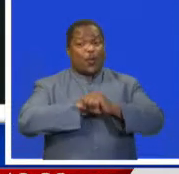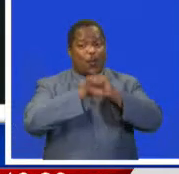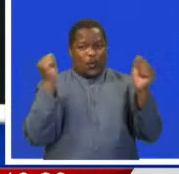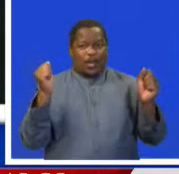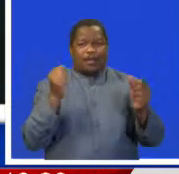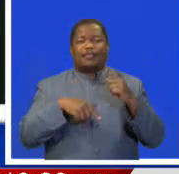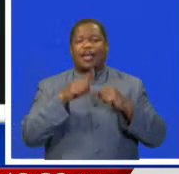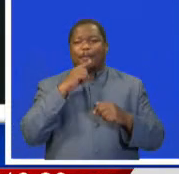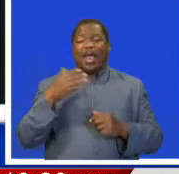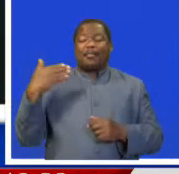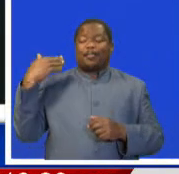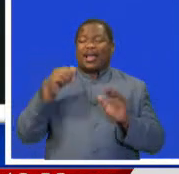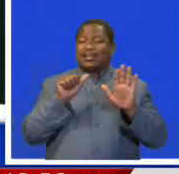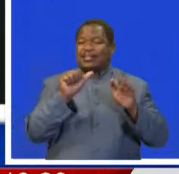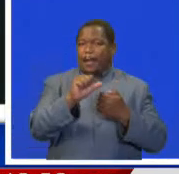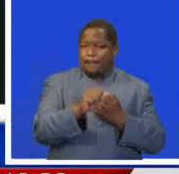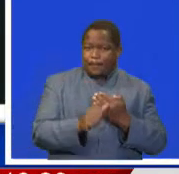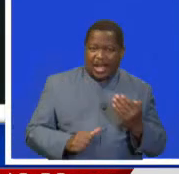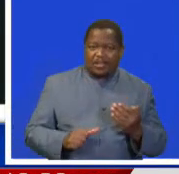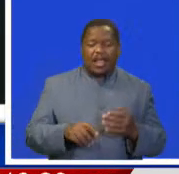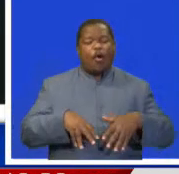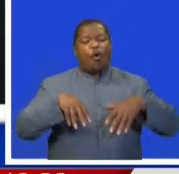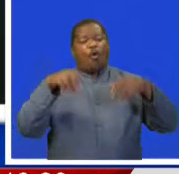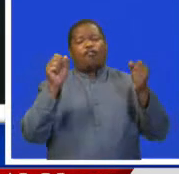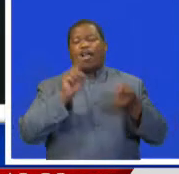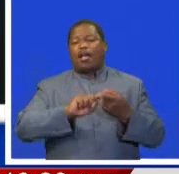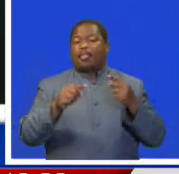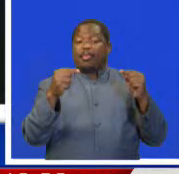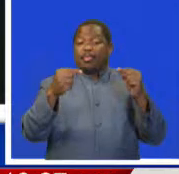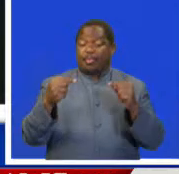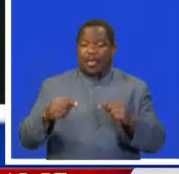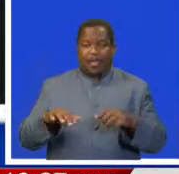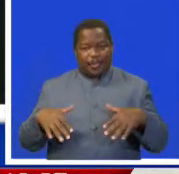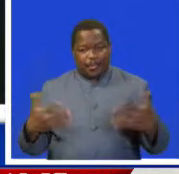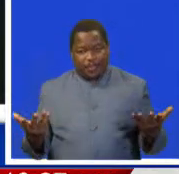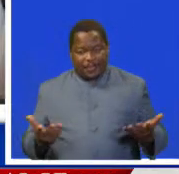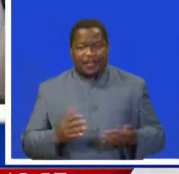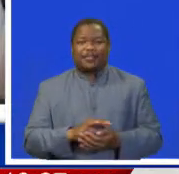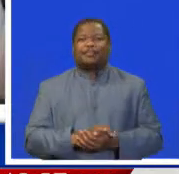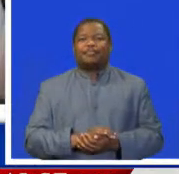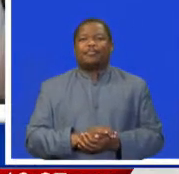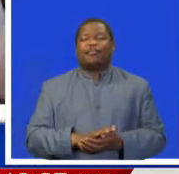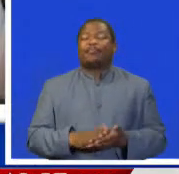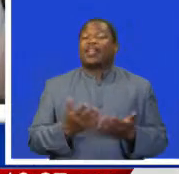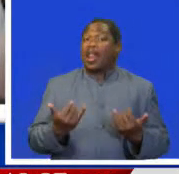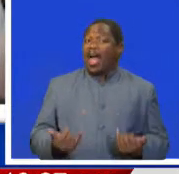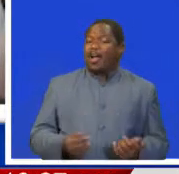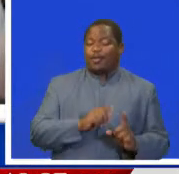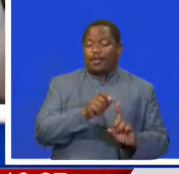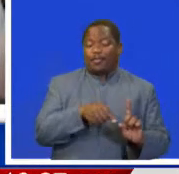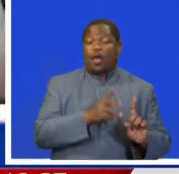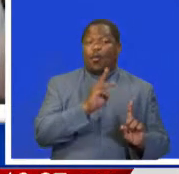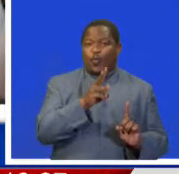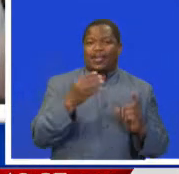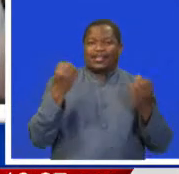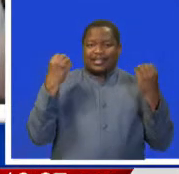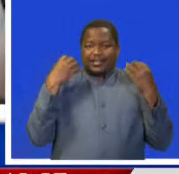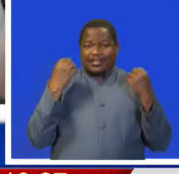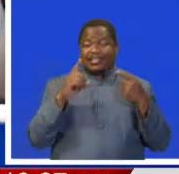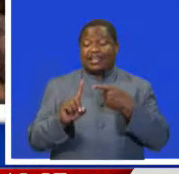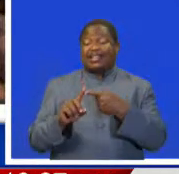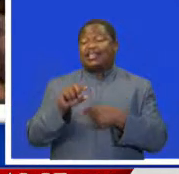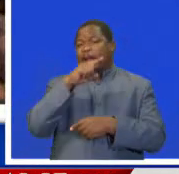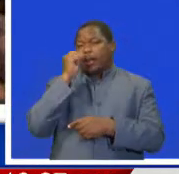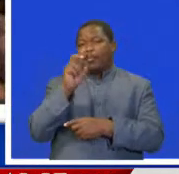letendlulile. Williams ushaye Bernard Pera ngenzebe ye-top seeds kathi ekubheke ukuthi atfolele etulu naye ethathe wakhe Vanessa